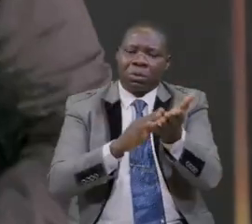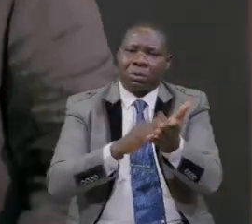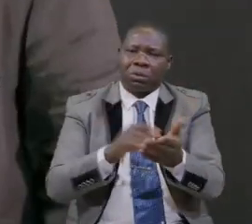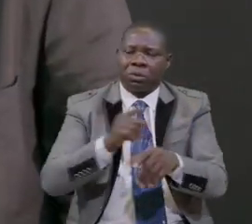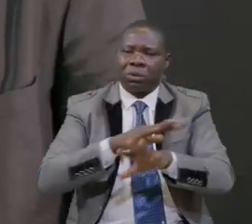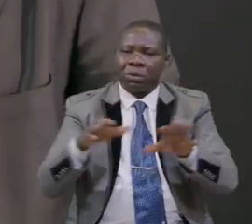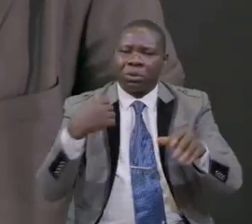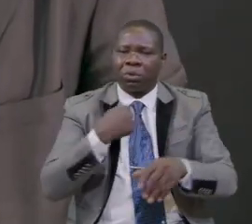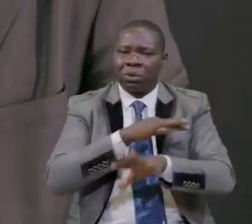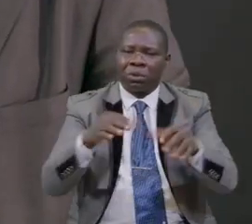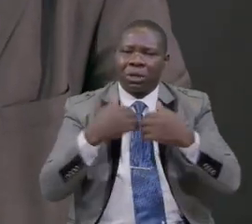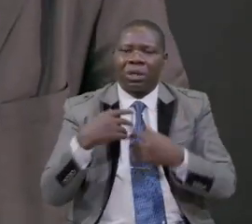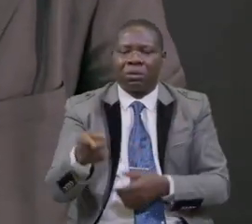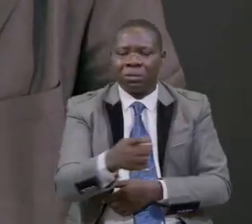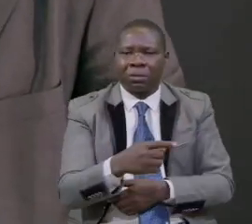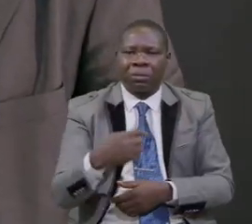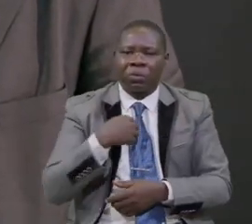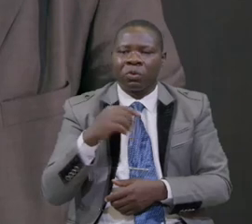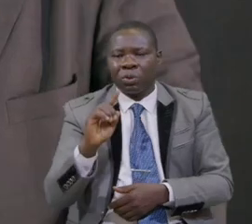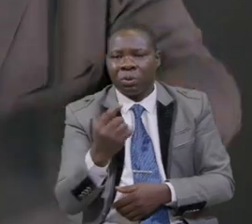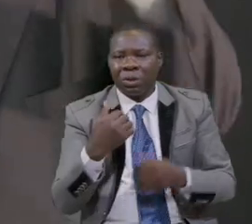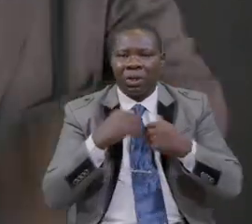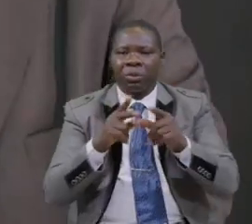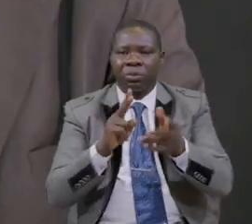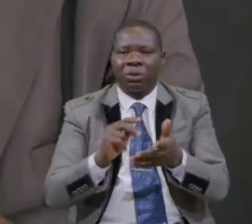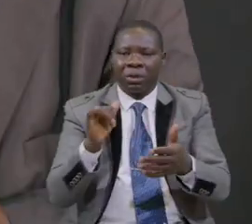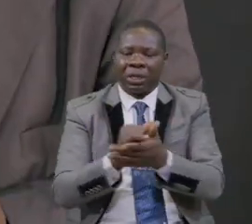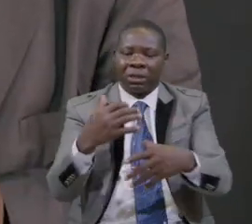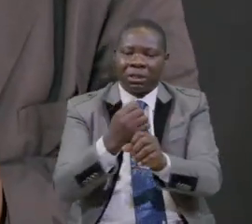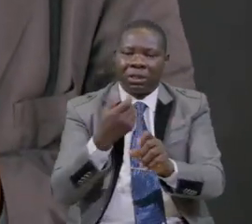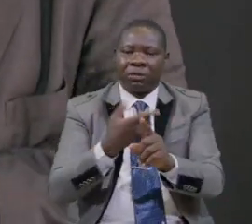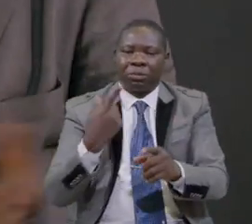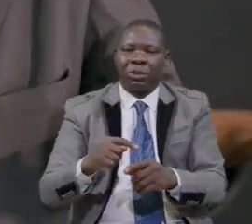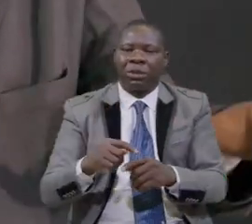ça. Nous avons des gens qui arrachent les biens des veuves